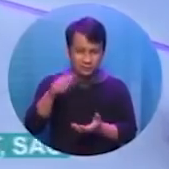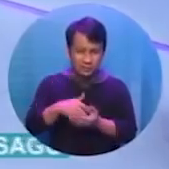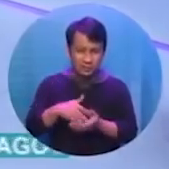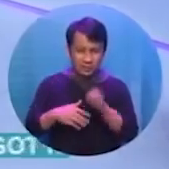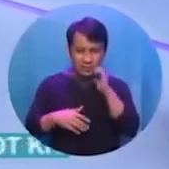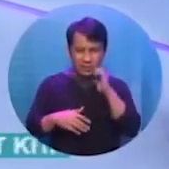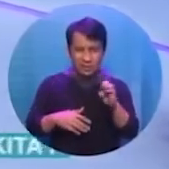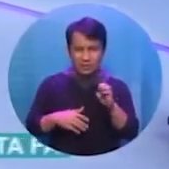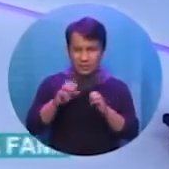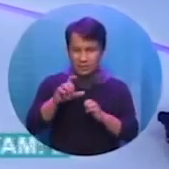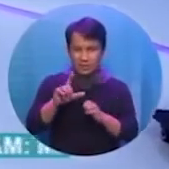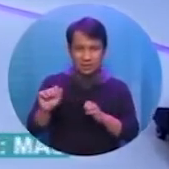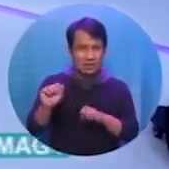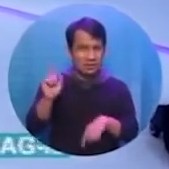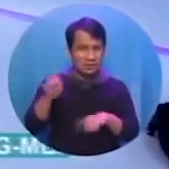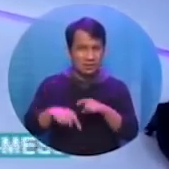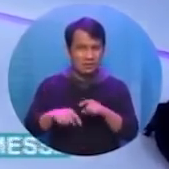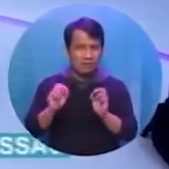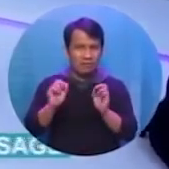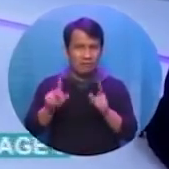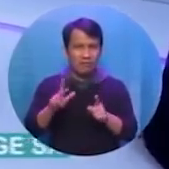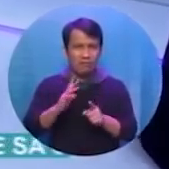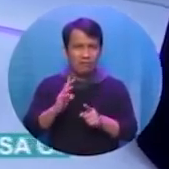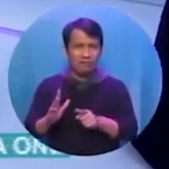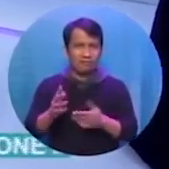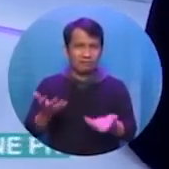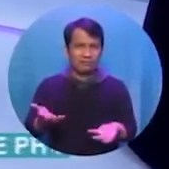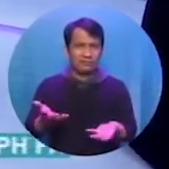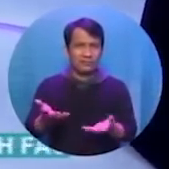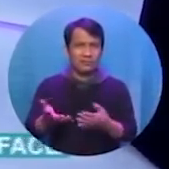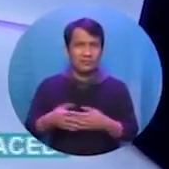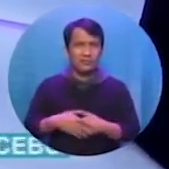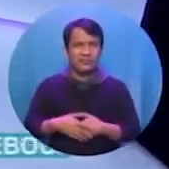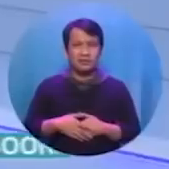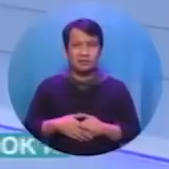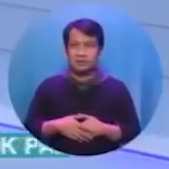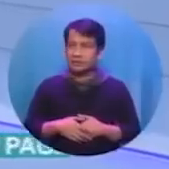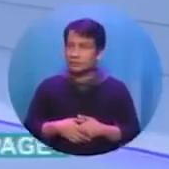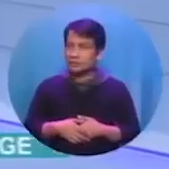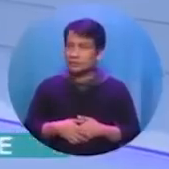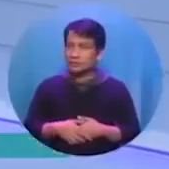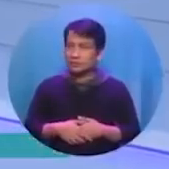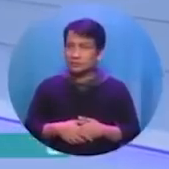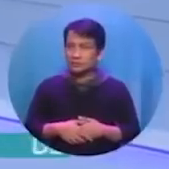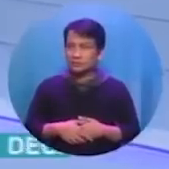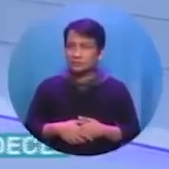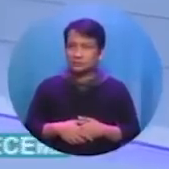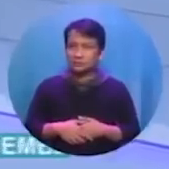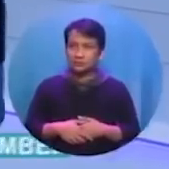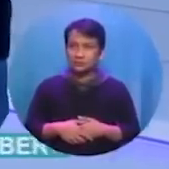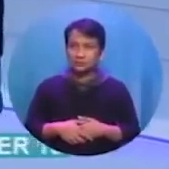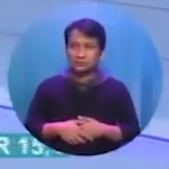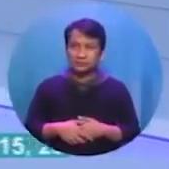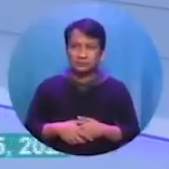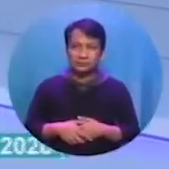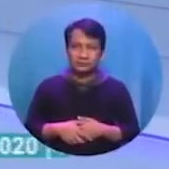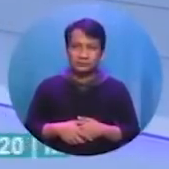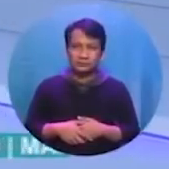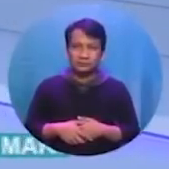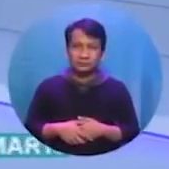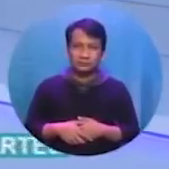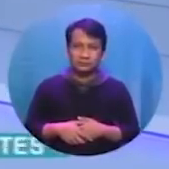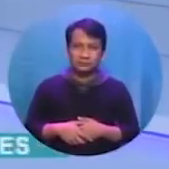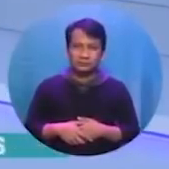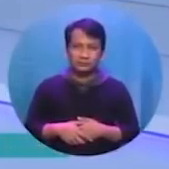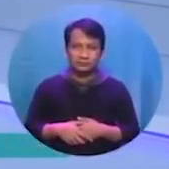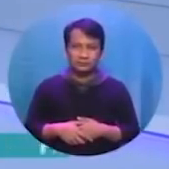Ella. Ella, ayaw mo ng 5,000, it's okay. Eh, mahirap yung tumanggi sa grasya. Diba? Ikaw rin. Diba, mimigyan na namin sa iba.